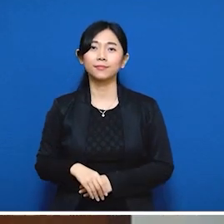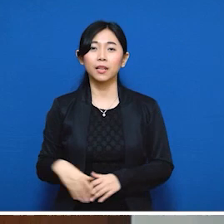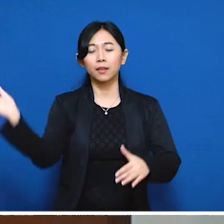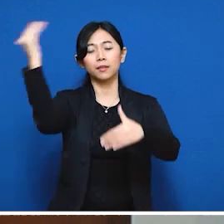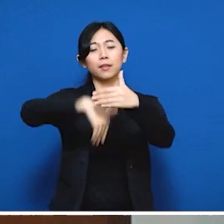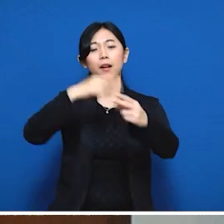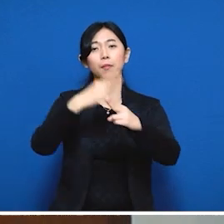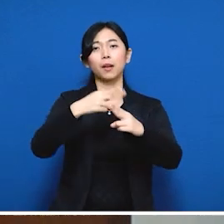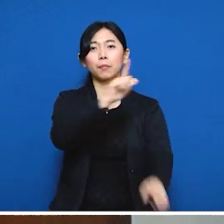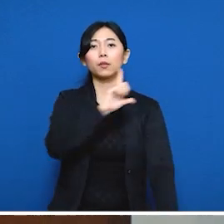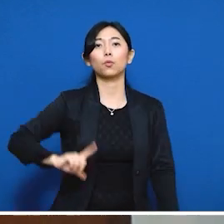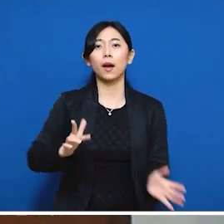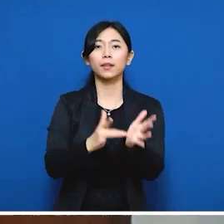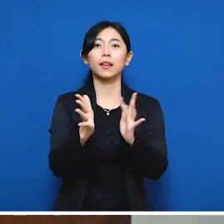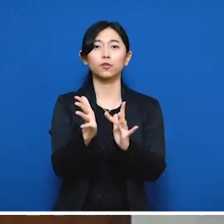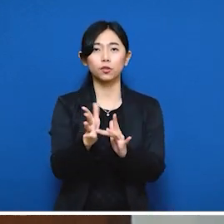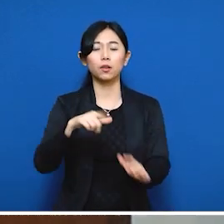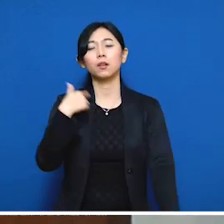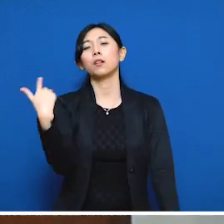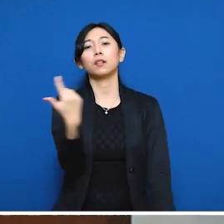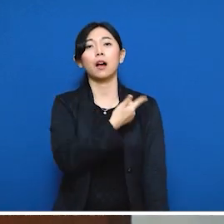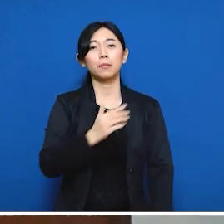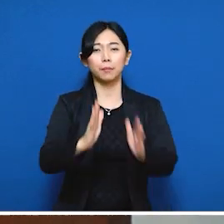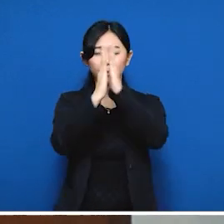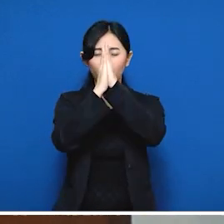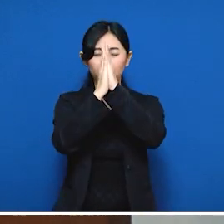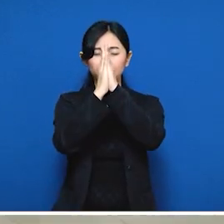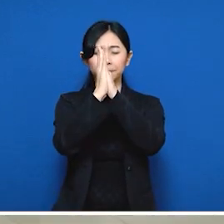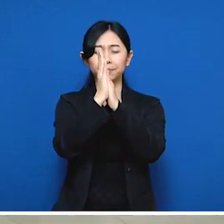Di dalam nama Tuhan Yesus Kristus kami berdoa.